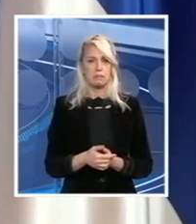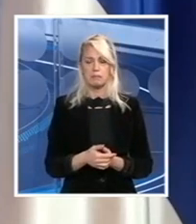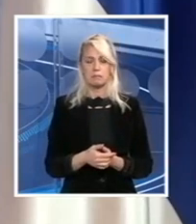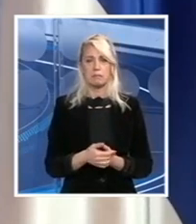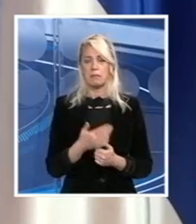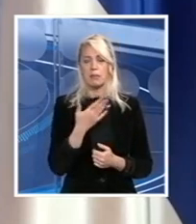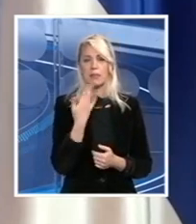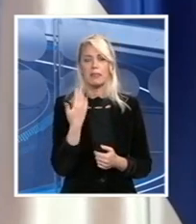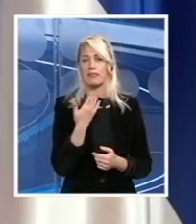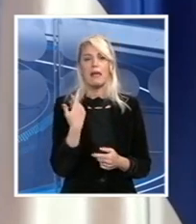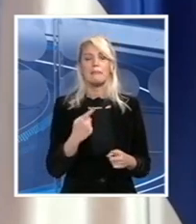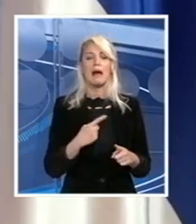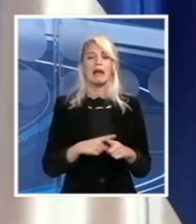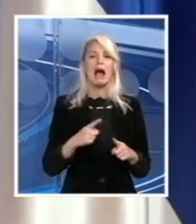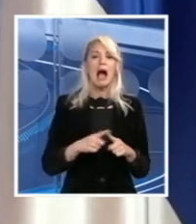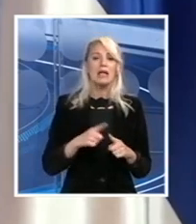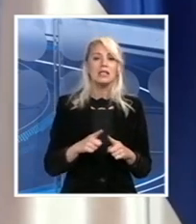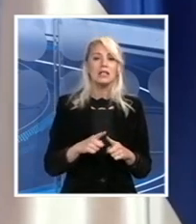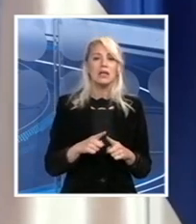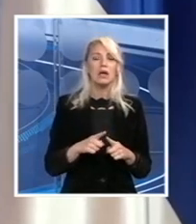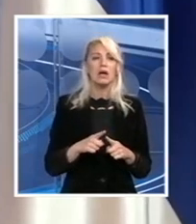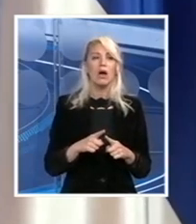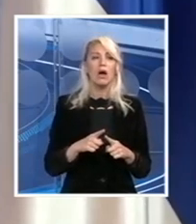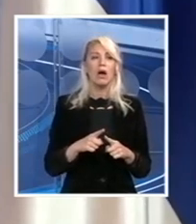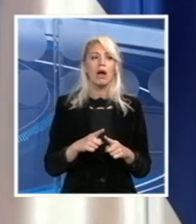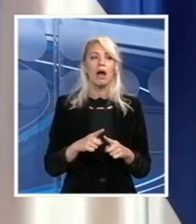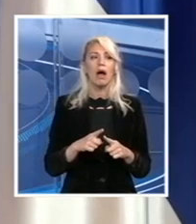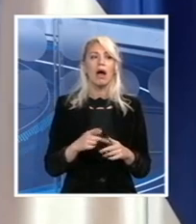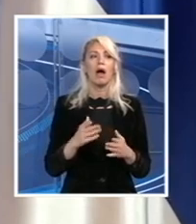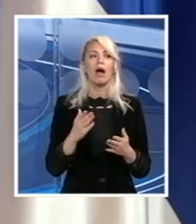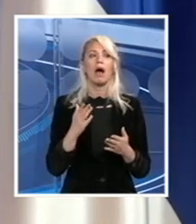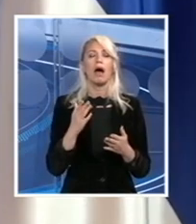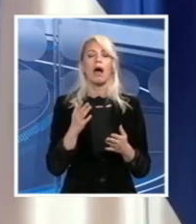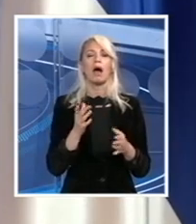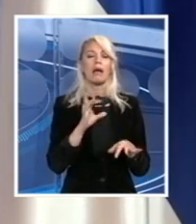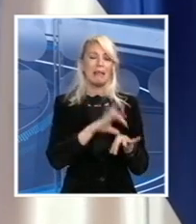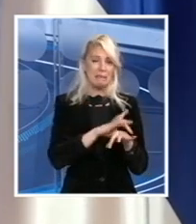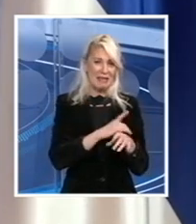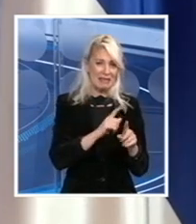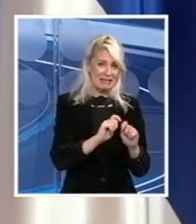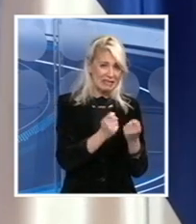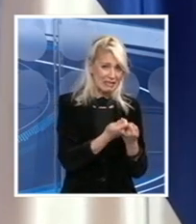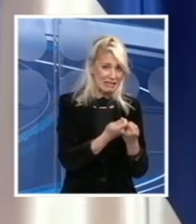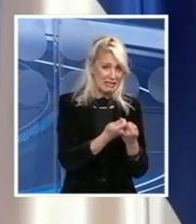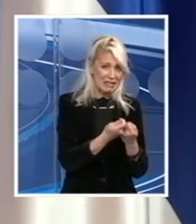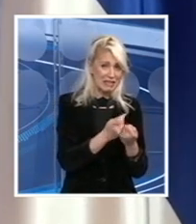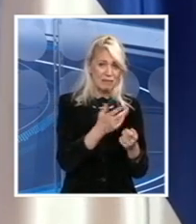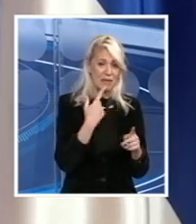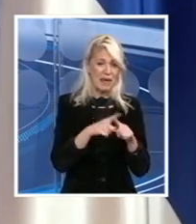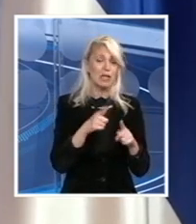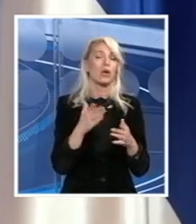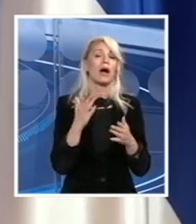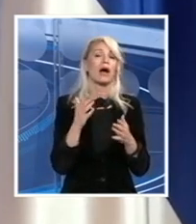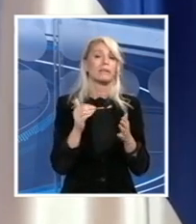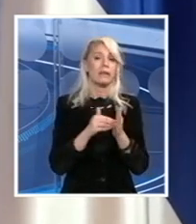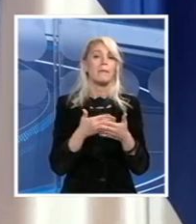opravdanja stručnog da vrtići rade. Znate. Ali ako nemate uopšte